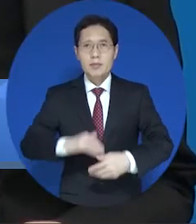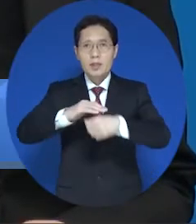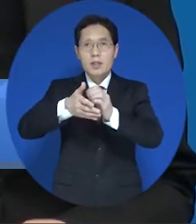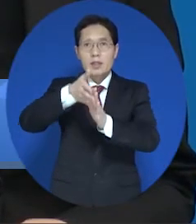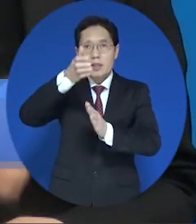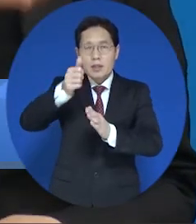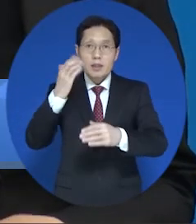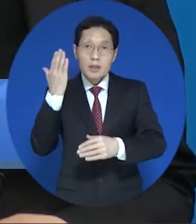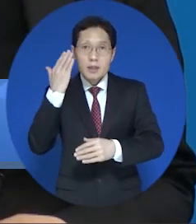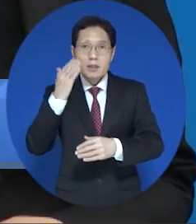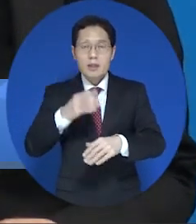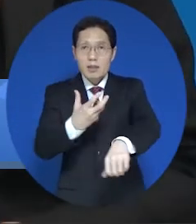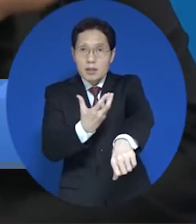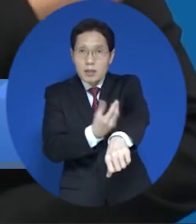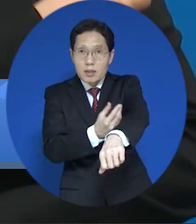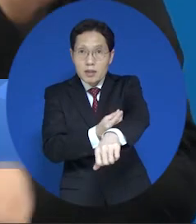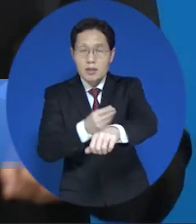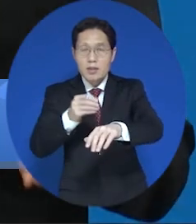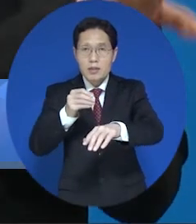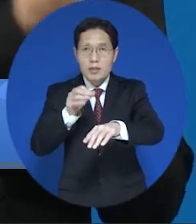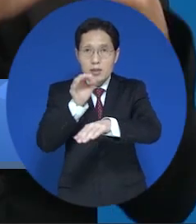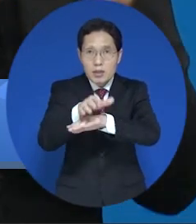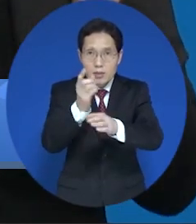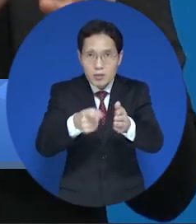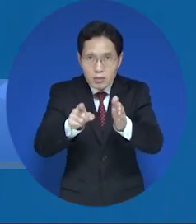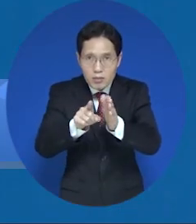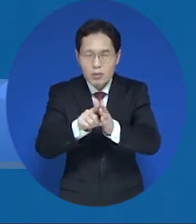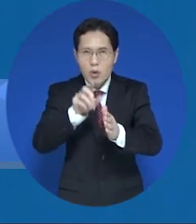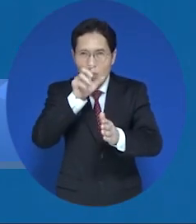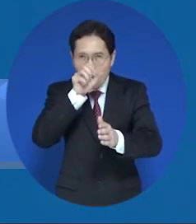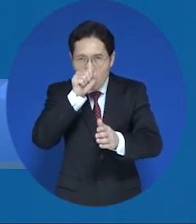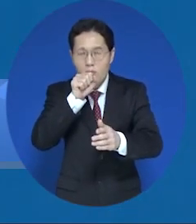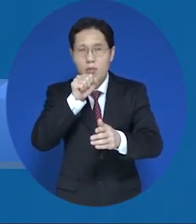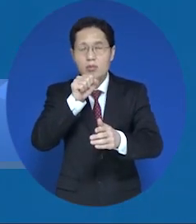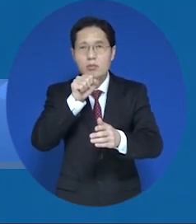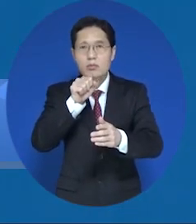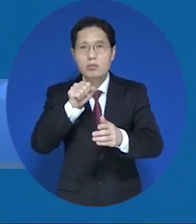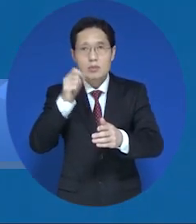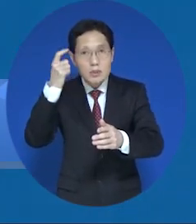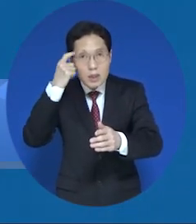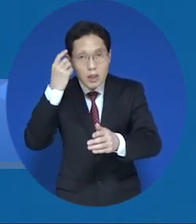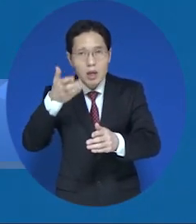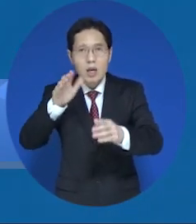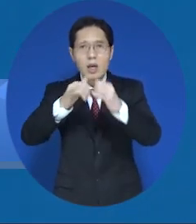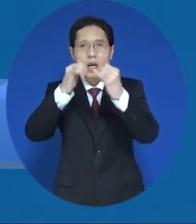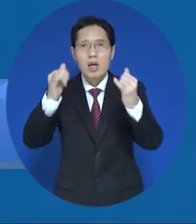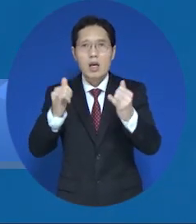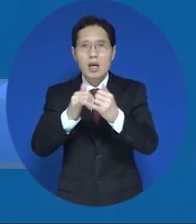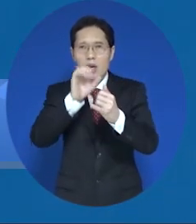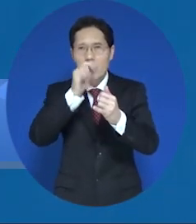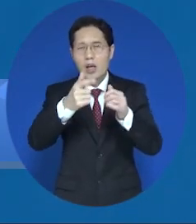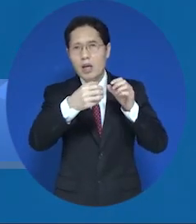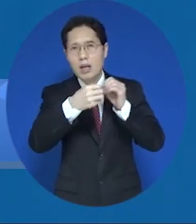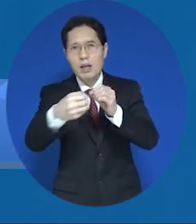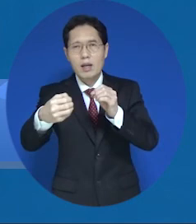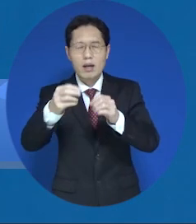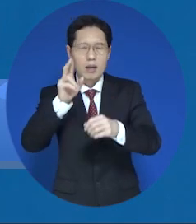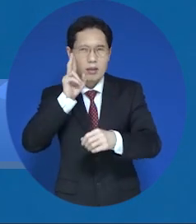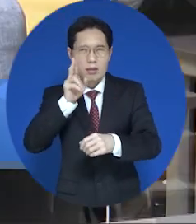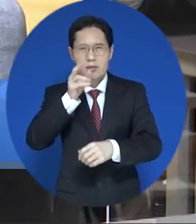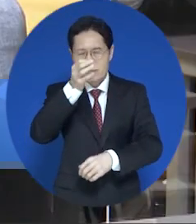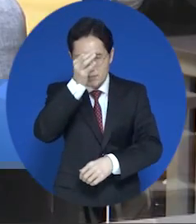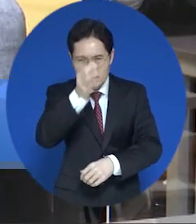권영진 시장이 최근 백신 구매를 돕기 위해 선의로 시작한 일이 사회에 큰 파장을 불어일으킨 데 대해 사과의 뜻을